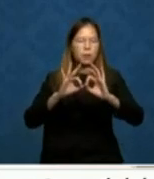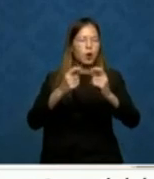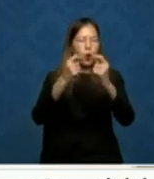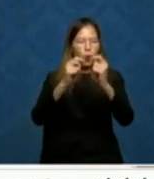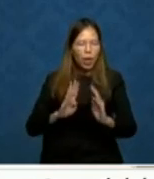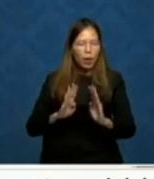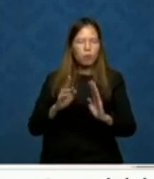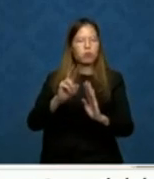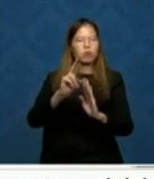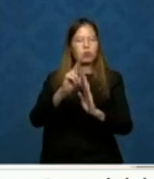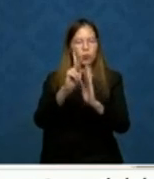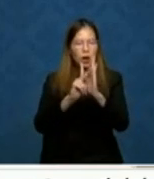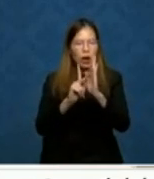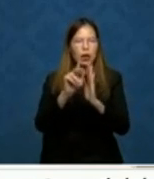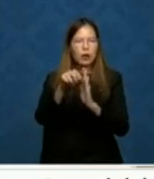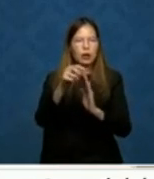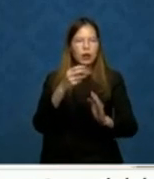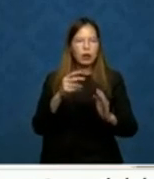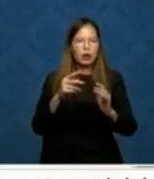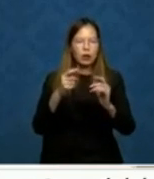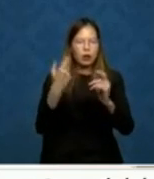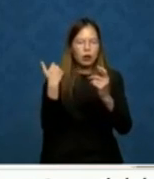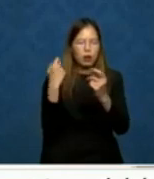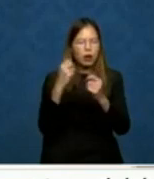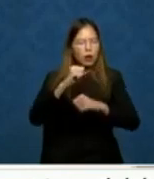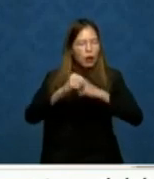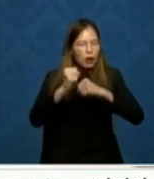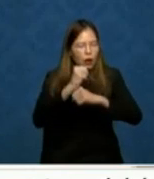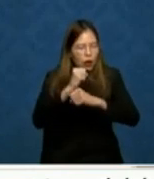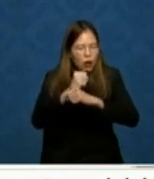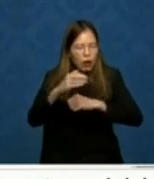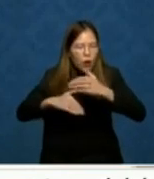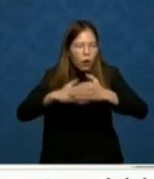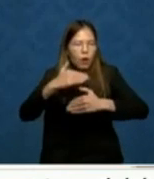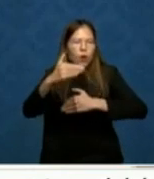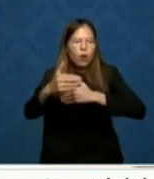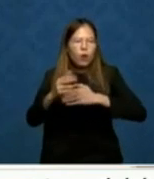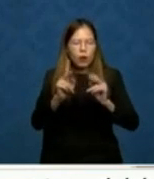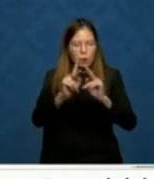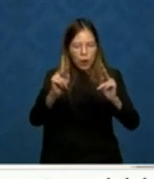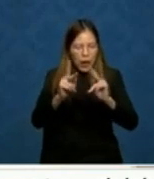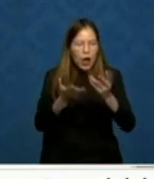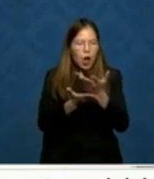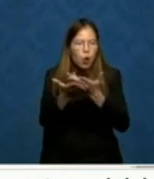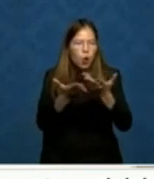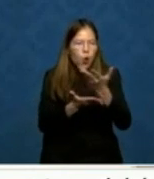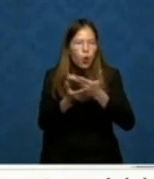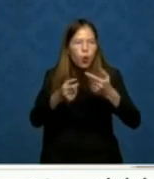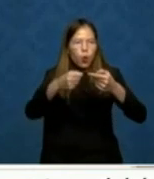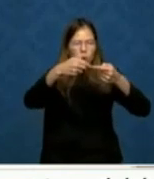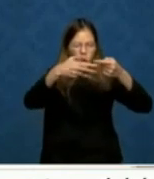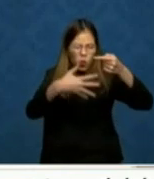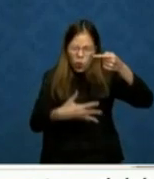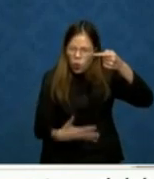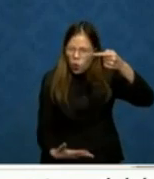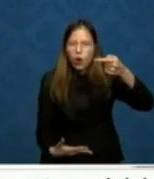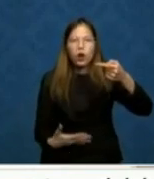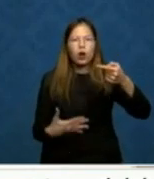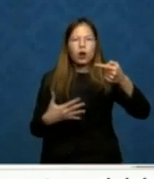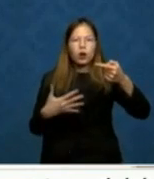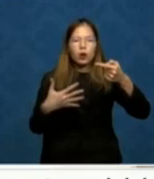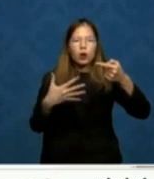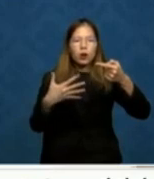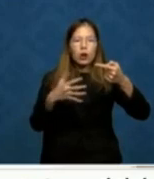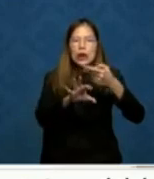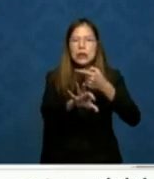ายกระบวนการเหล่านี้ควรจะต้องถูกพูดคุยในกรรมธิการครับว่าเคสจำนวนมากซึ่งคุณทิศนาก็พูดว่าเขา